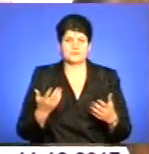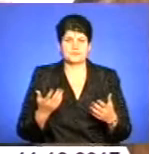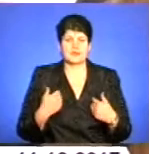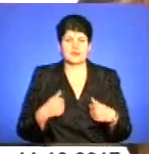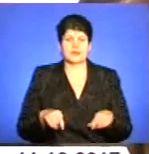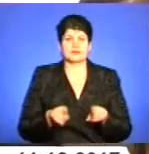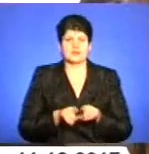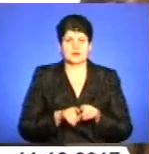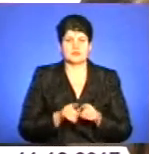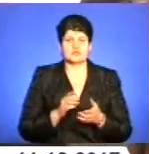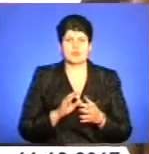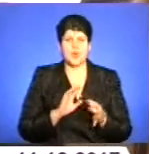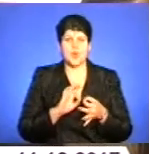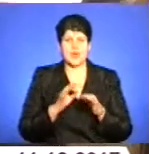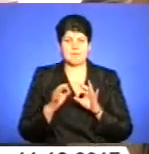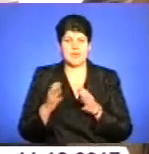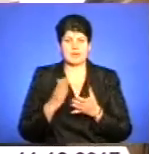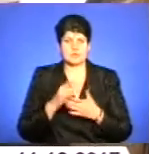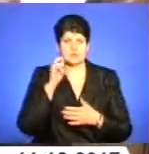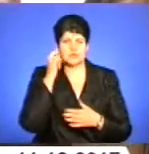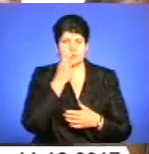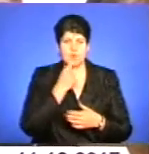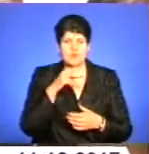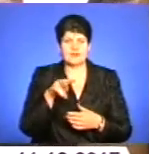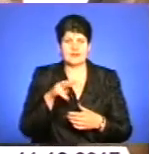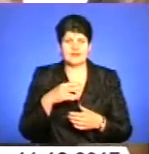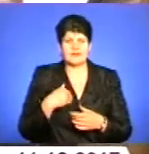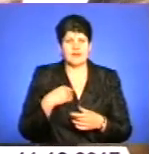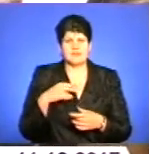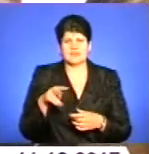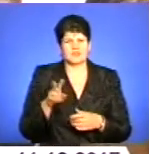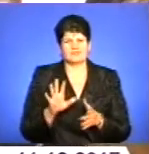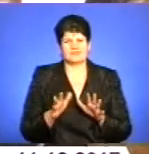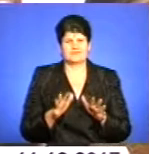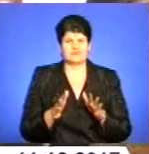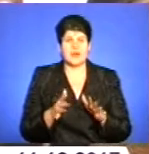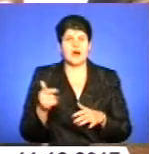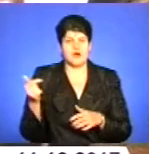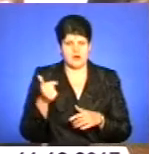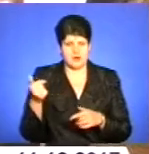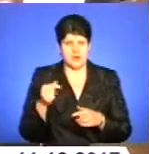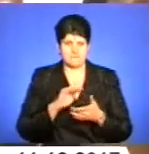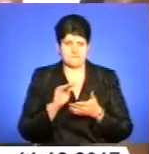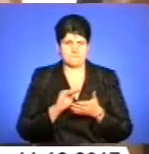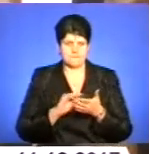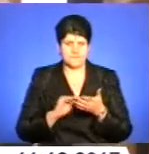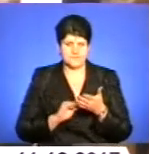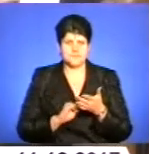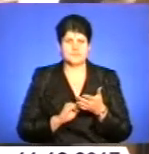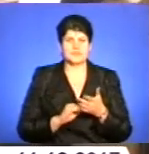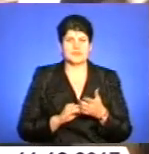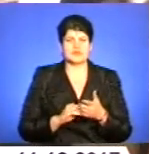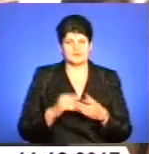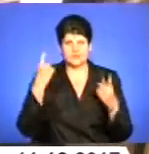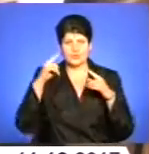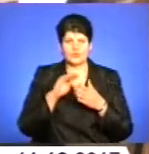також олімпіада з української мови і літератури, але я в літературі не дуже сильна. А от граматика, оці фразеологізми, написання